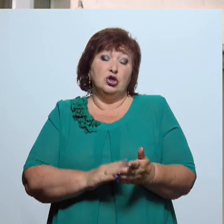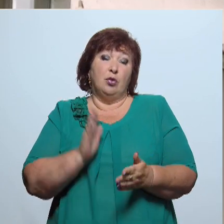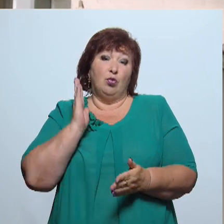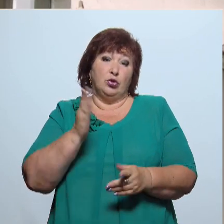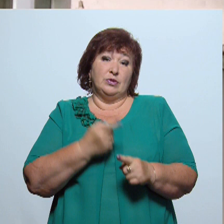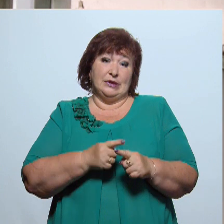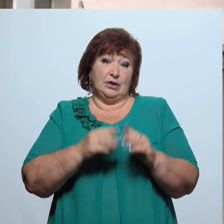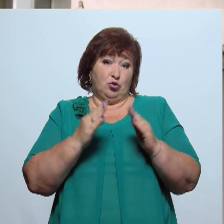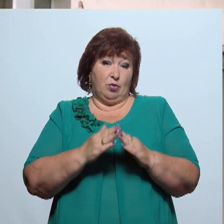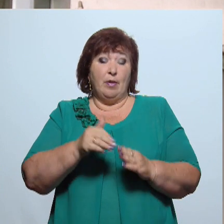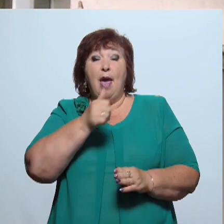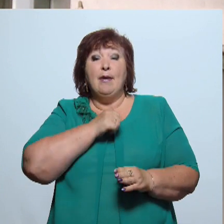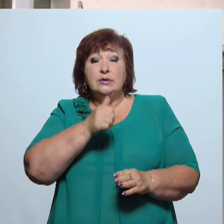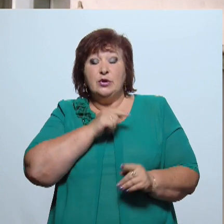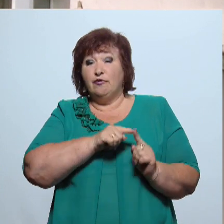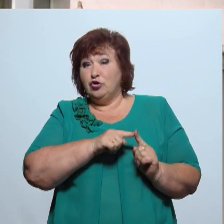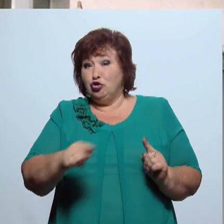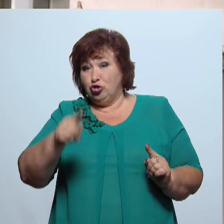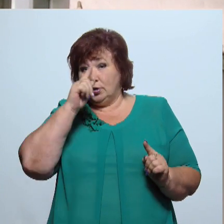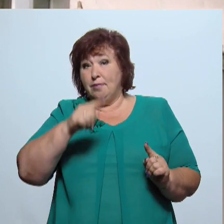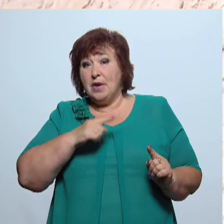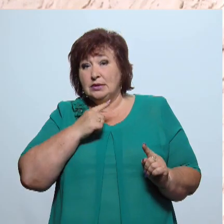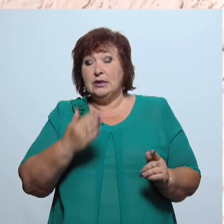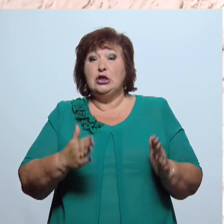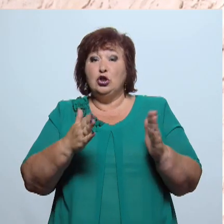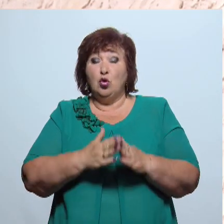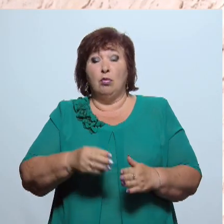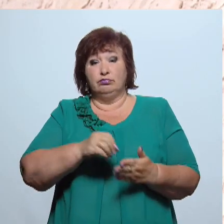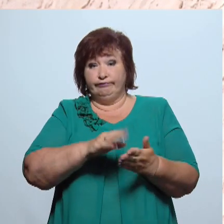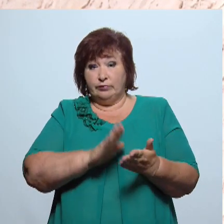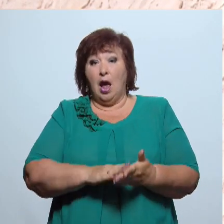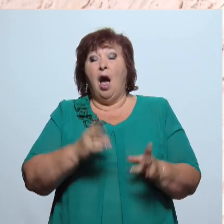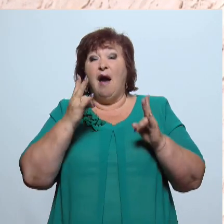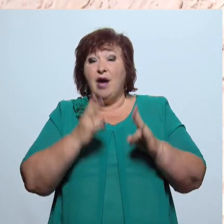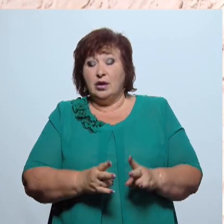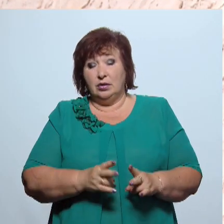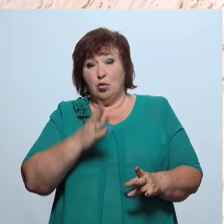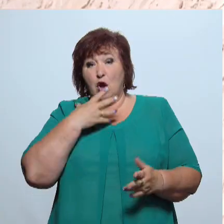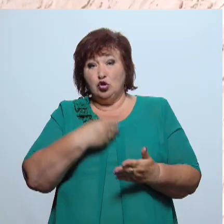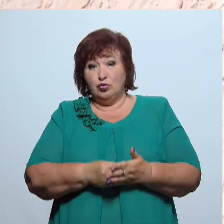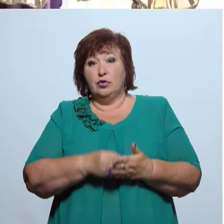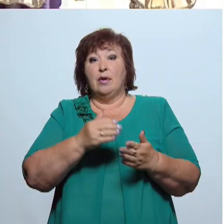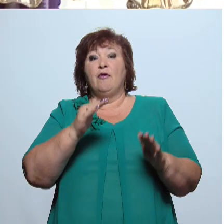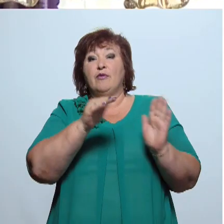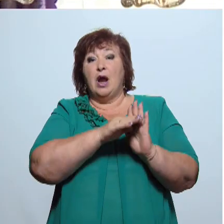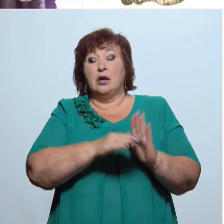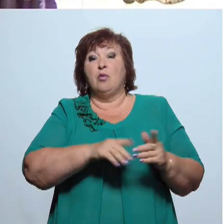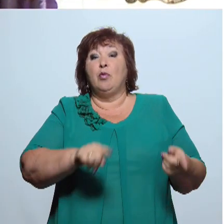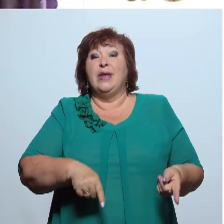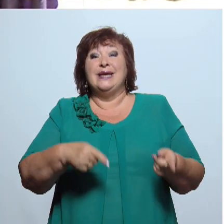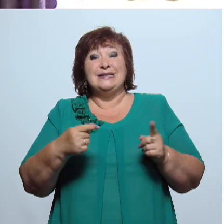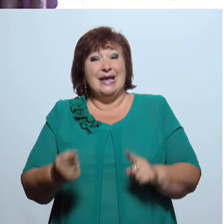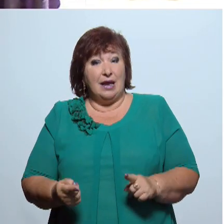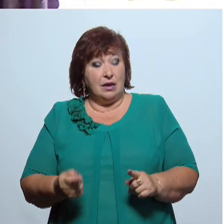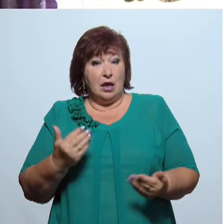домом. Экспертизу проведут в течение месяца. Если дом признают аварийным, собственники квартир могут попасть в программу переселения. Если